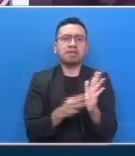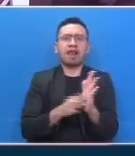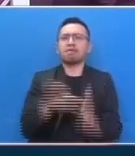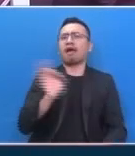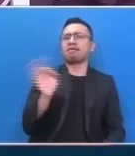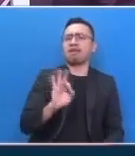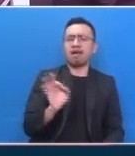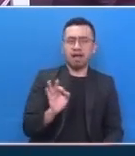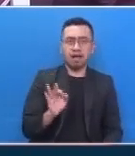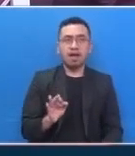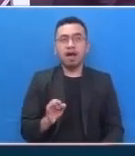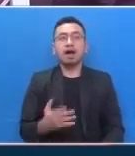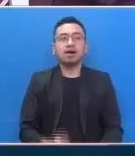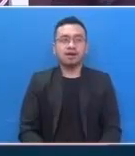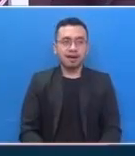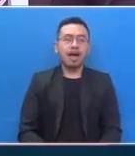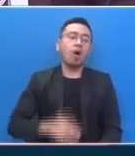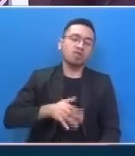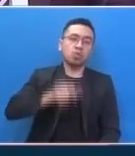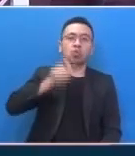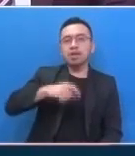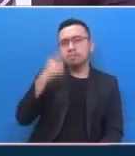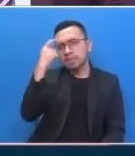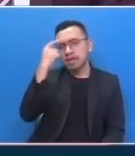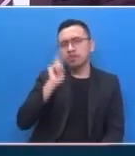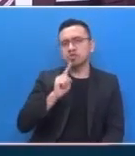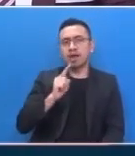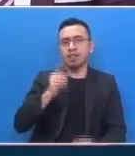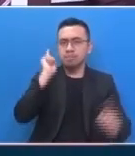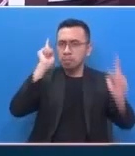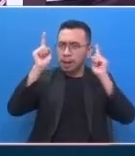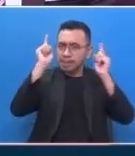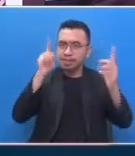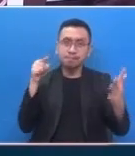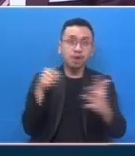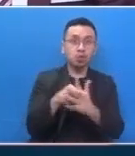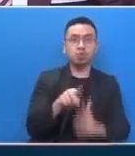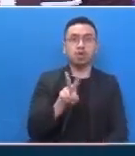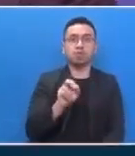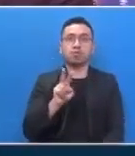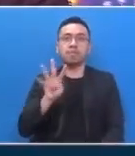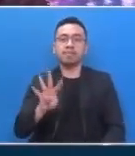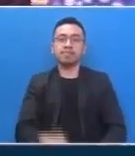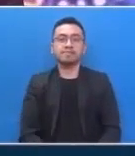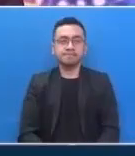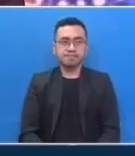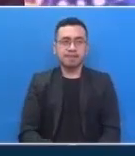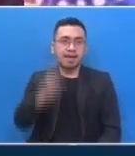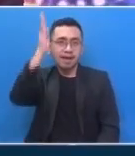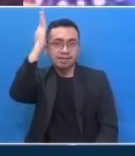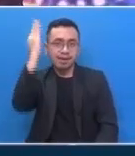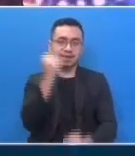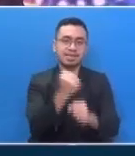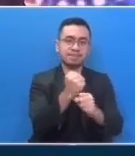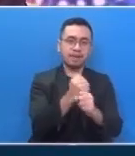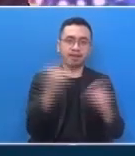atau apalagi kaitannya dengan politik 2024 Saya pikir itu yang in ditunjukan menepis bahwa ee hubungan antara Ganjar dan juga Gibran kalau